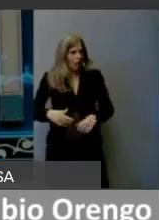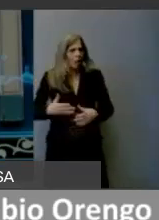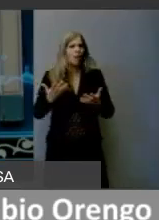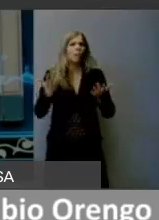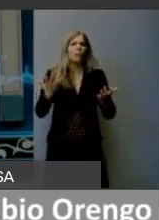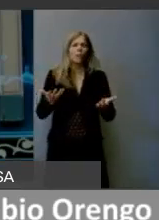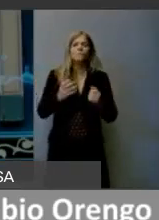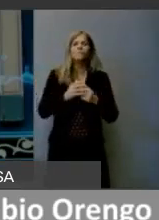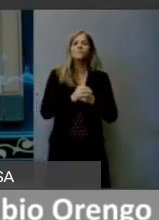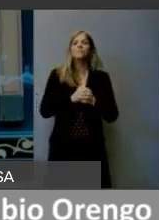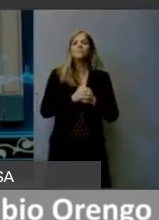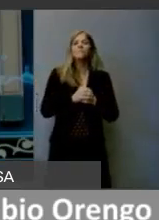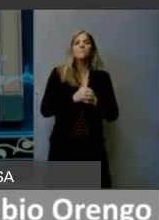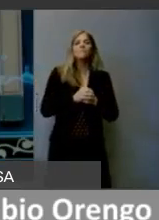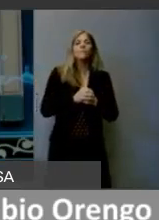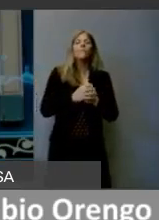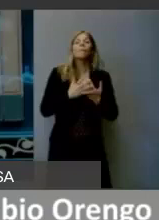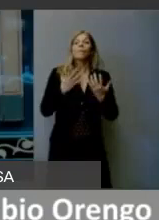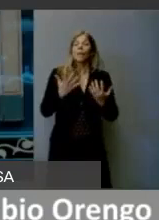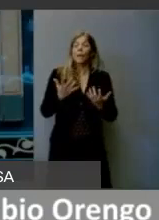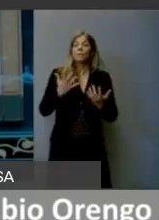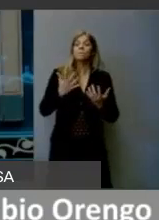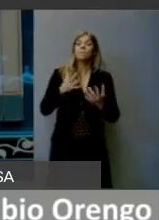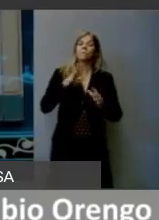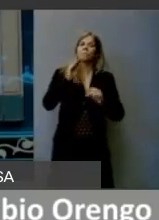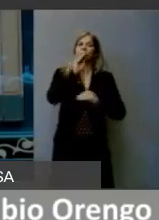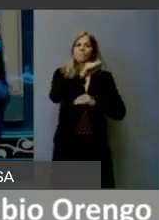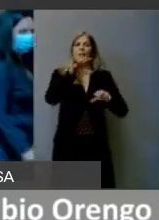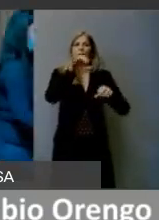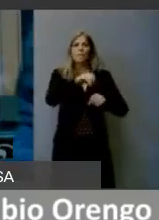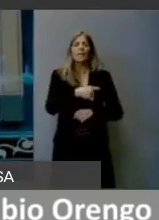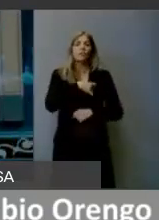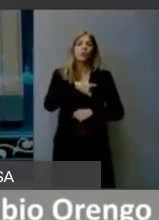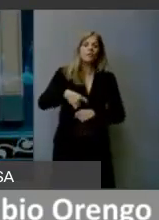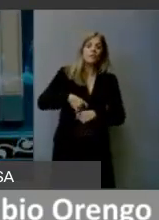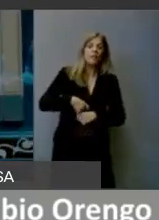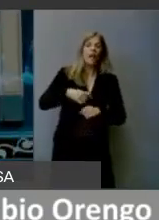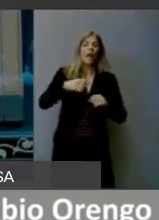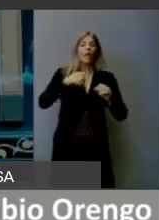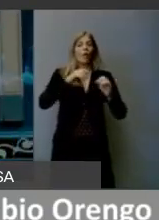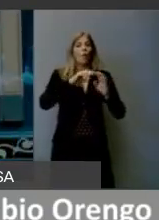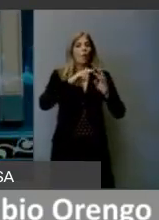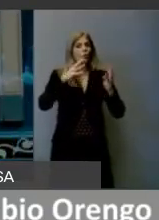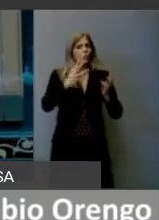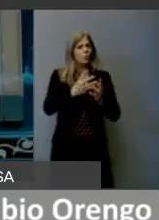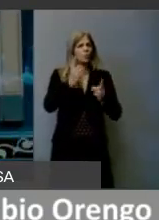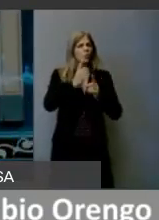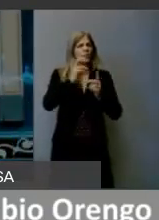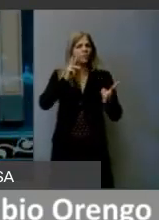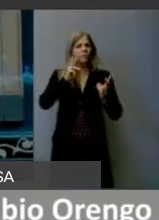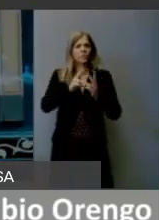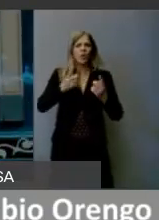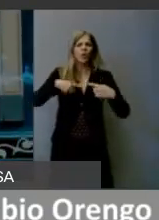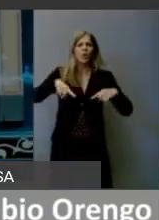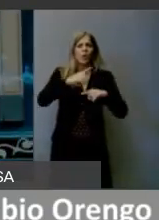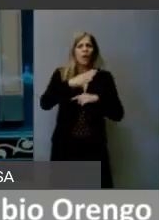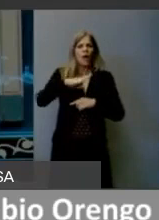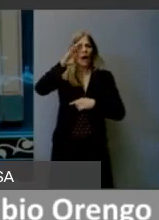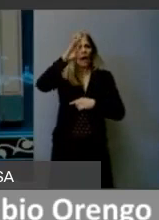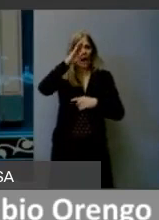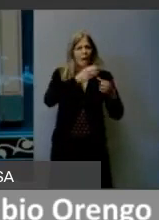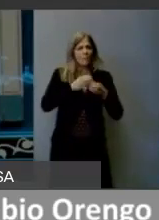diffusione. Si impegnano il sindaco e la giunta a incontrare in conferenza capigruppo i manifestanti per comprendere